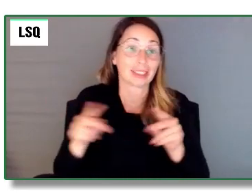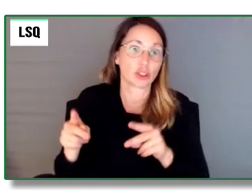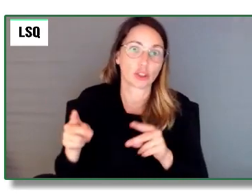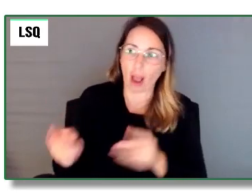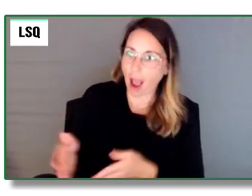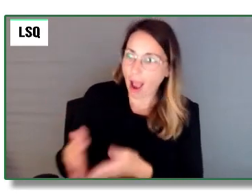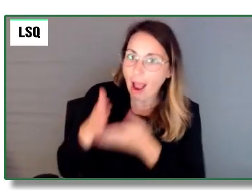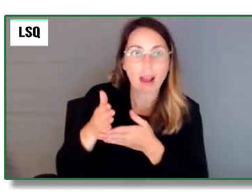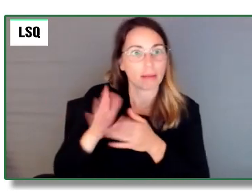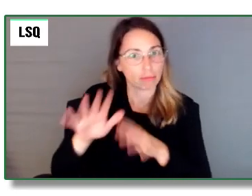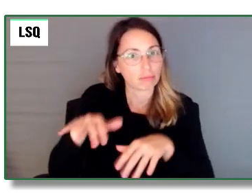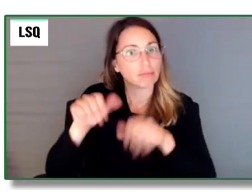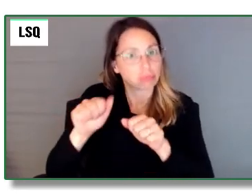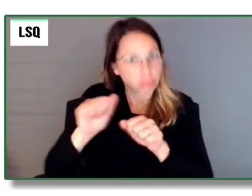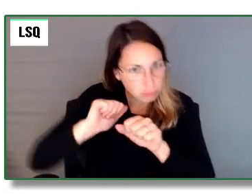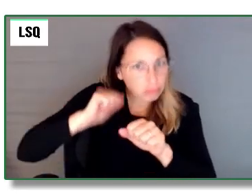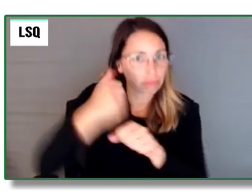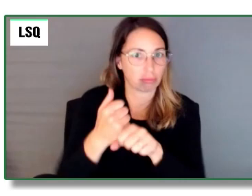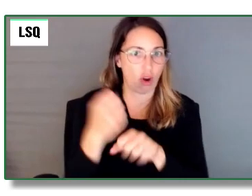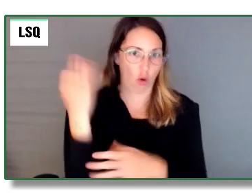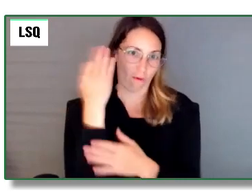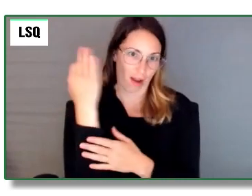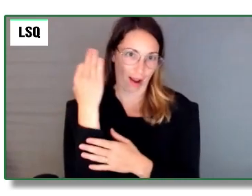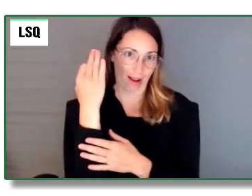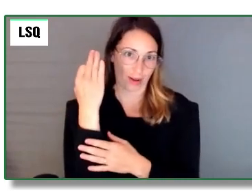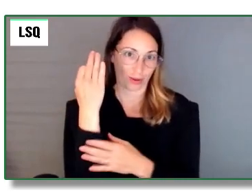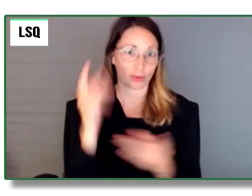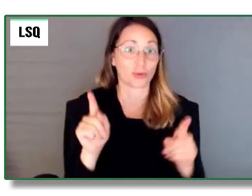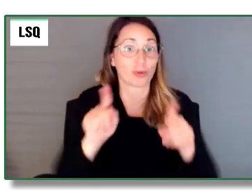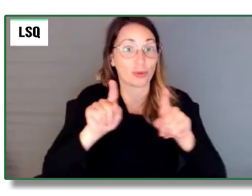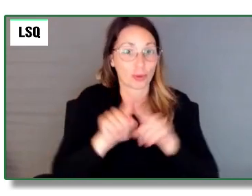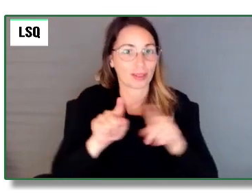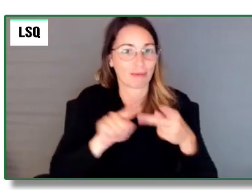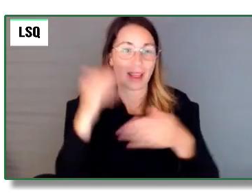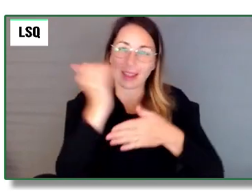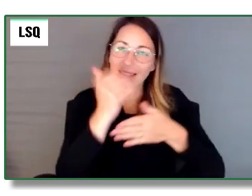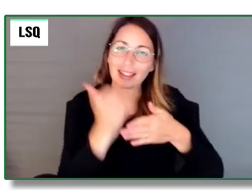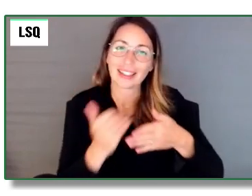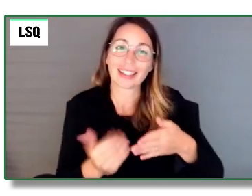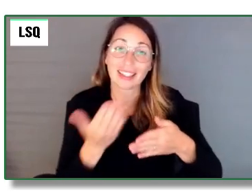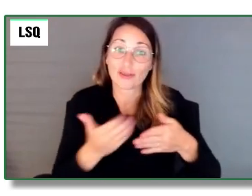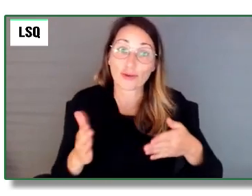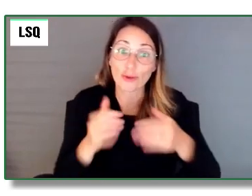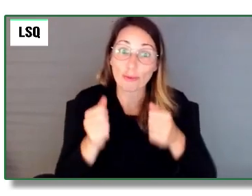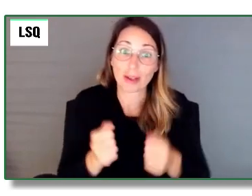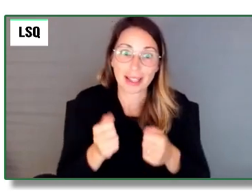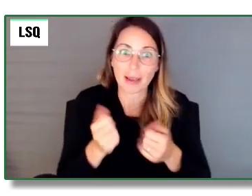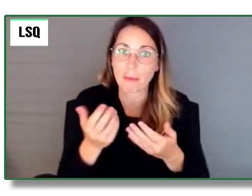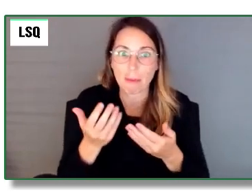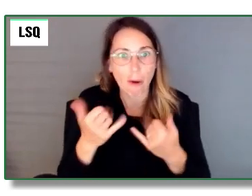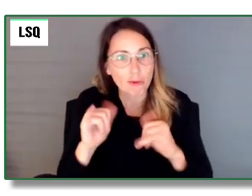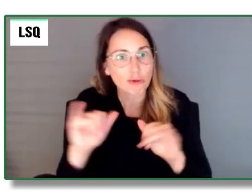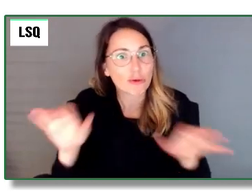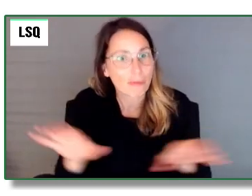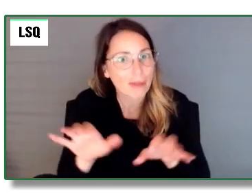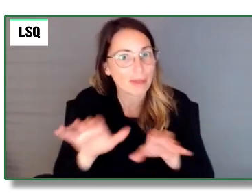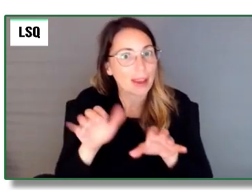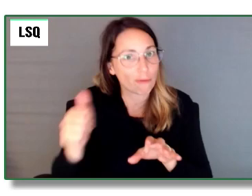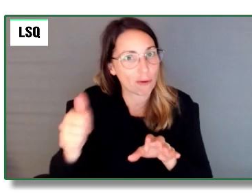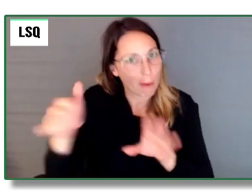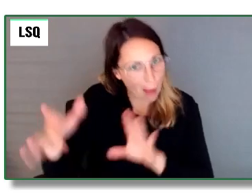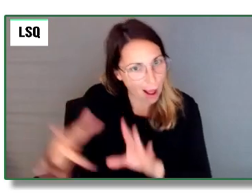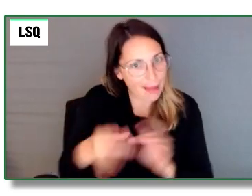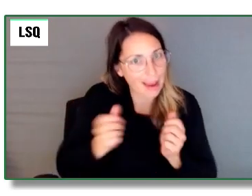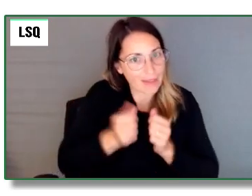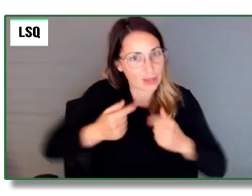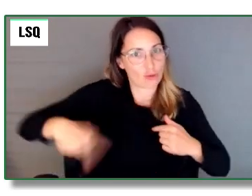conférence. Et ensuite, je vais vous donner la liste des choses que vous pouvez faire pour rester en lien avec nous. Au début de la conférence, j'ai